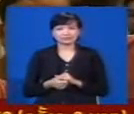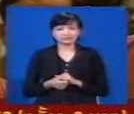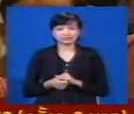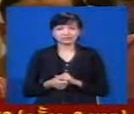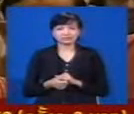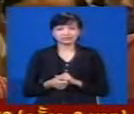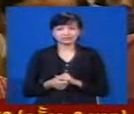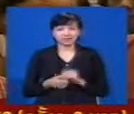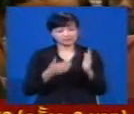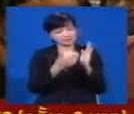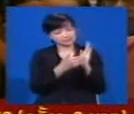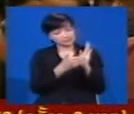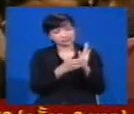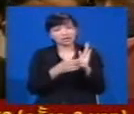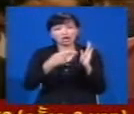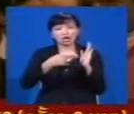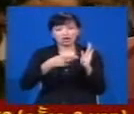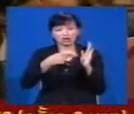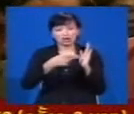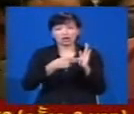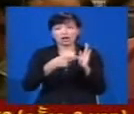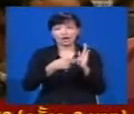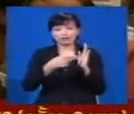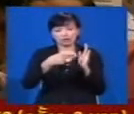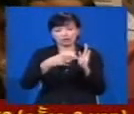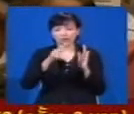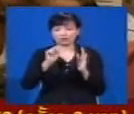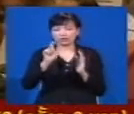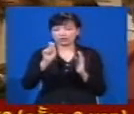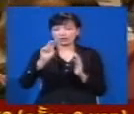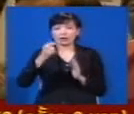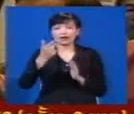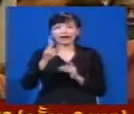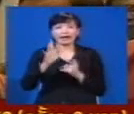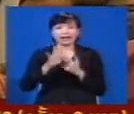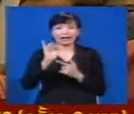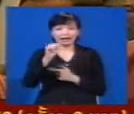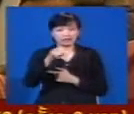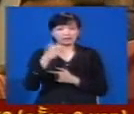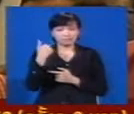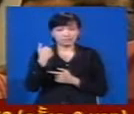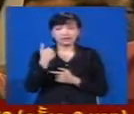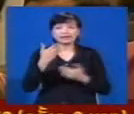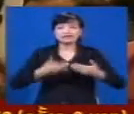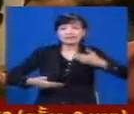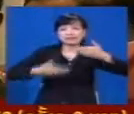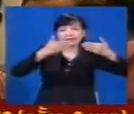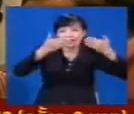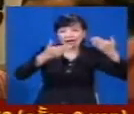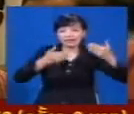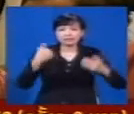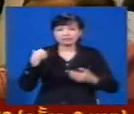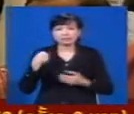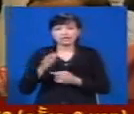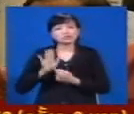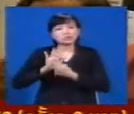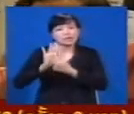คือมีสี่ส่วนที่มีการมีมาตรการข้อมูลทั้งภาพรวมแล้วก็ลงภูมิภาคแล้วก็การเสวนาก็